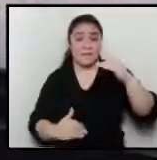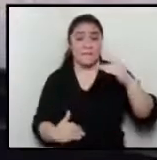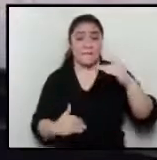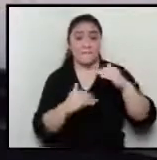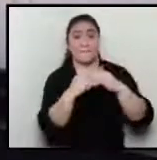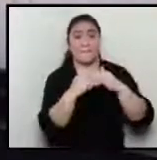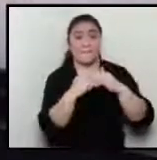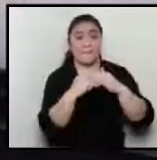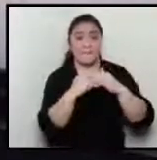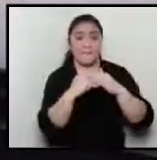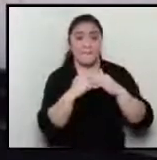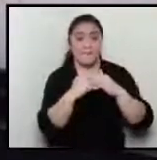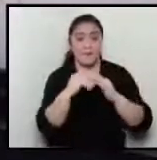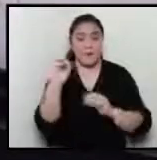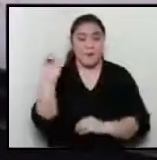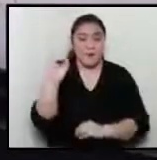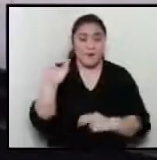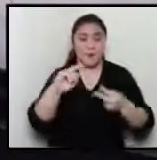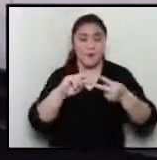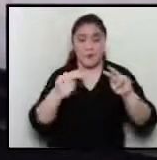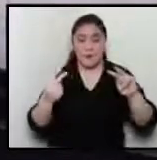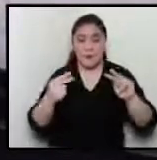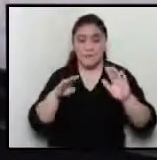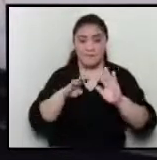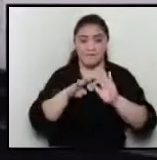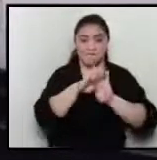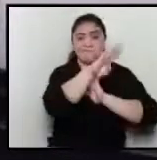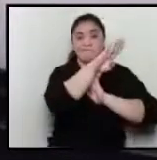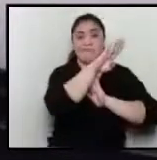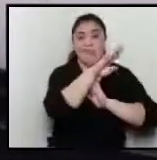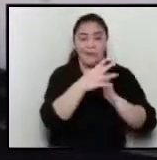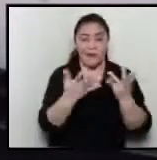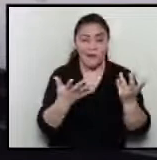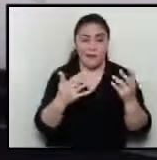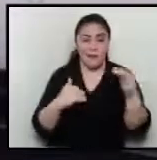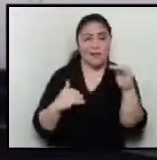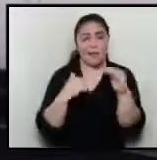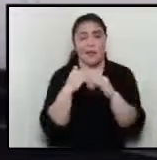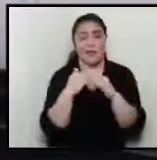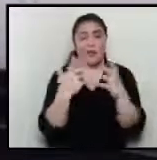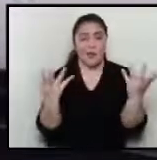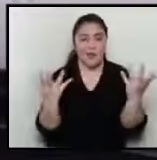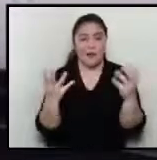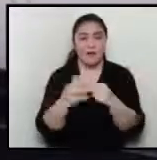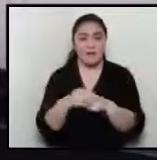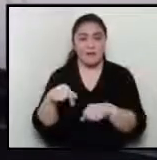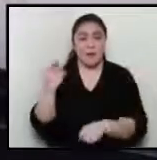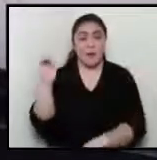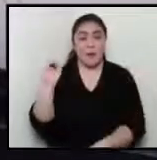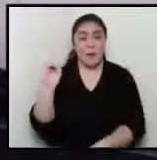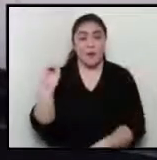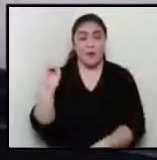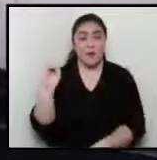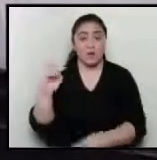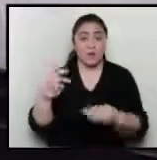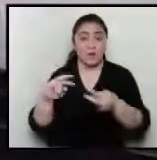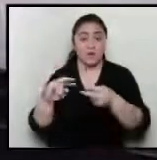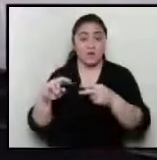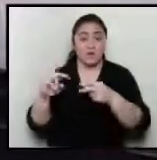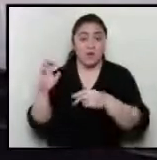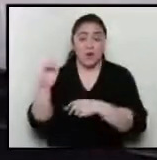variant surge? Yan po ang ating alamin kasama ang Okta Research sa pangunguna ni Okta Research